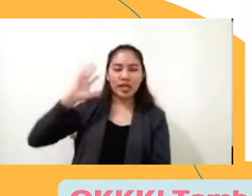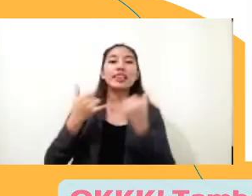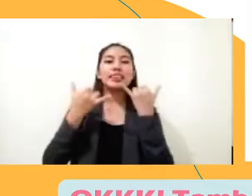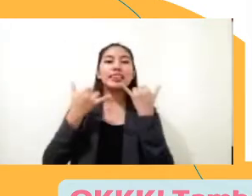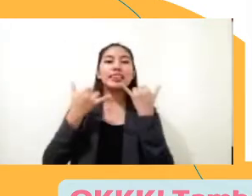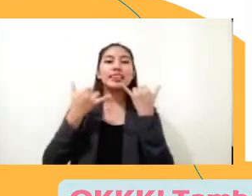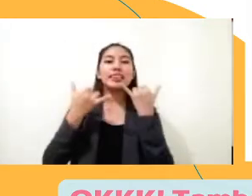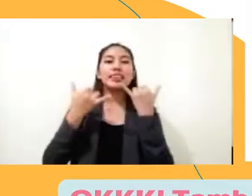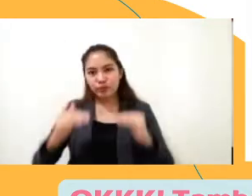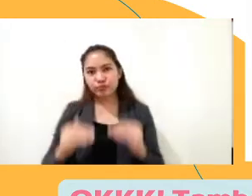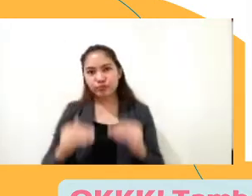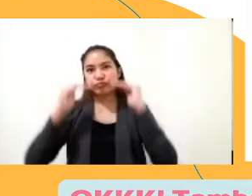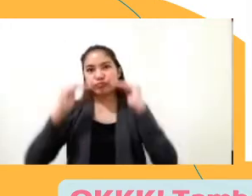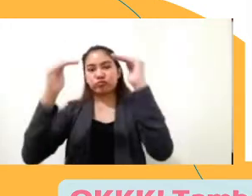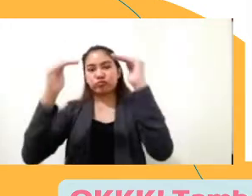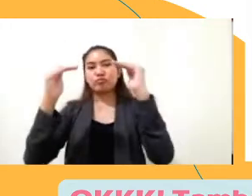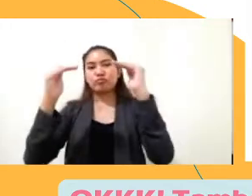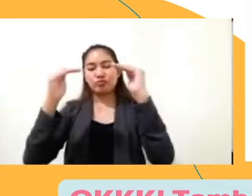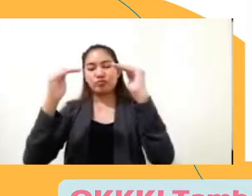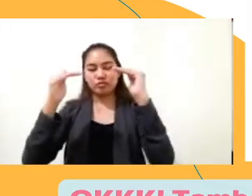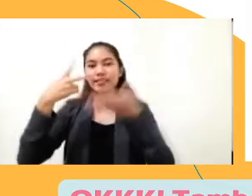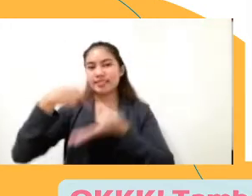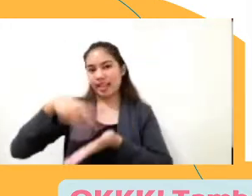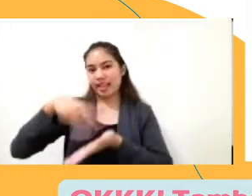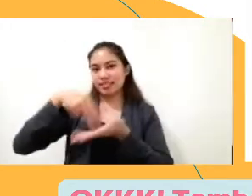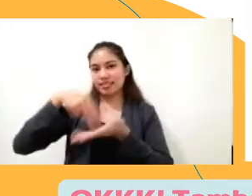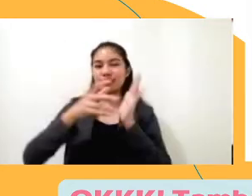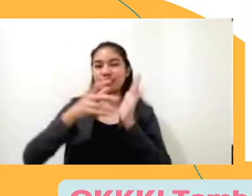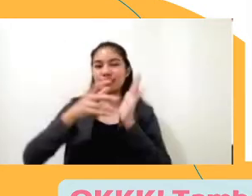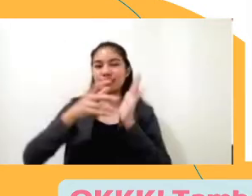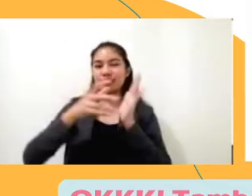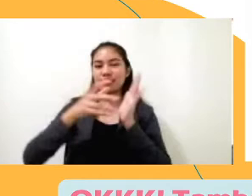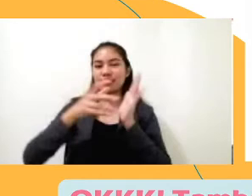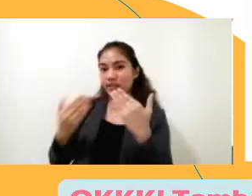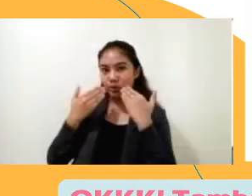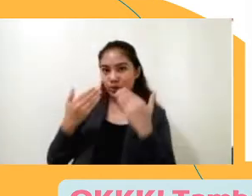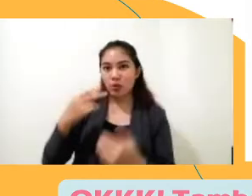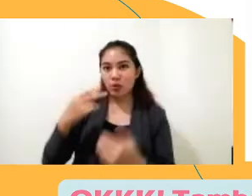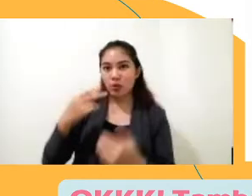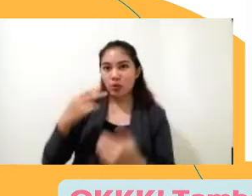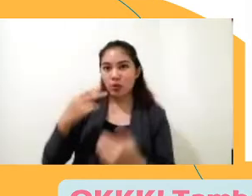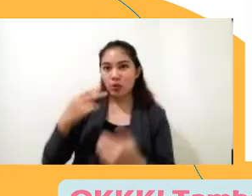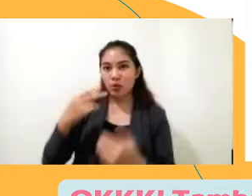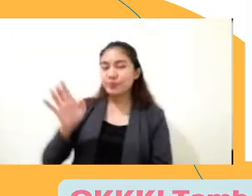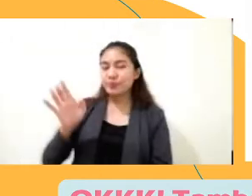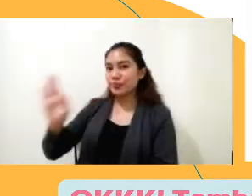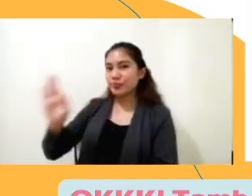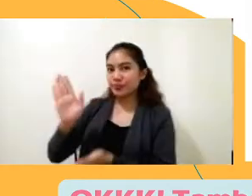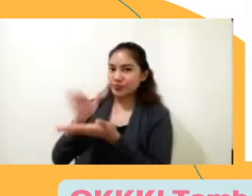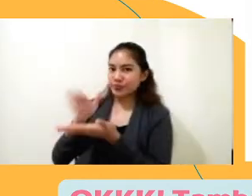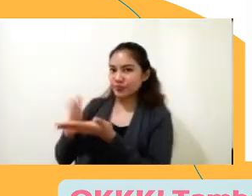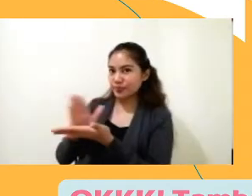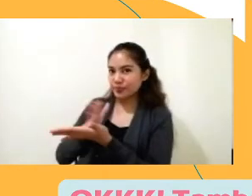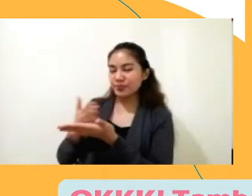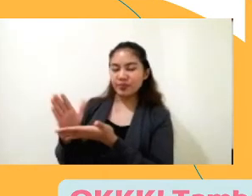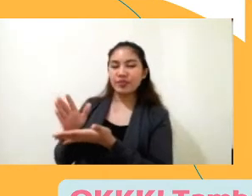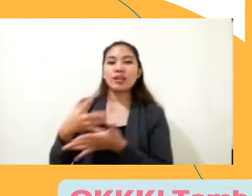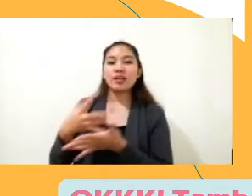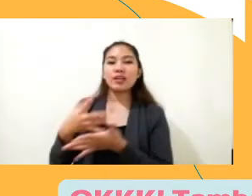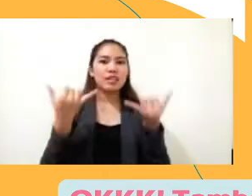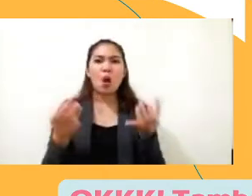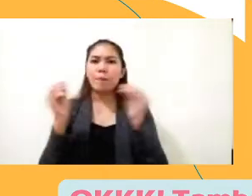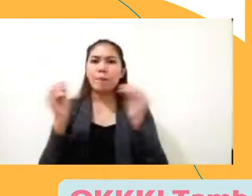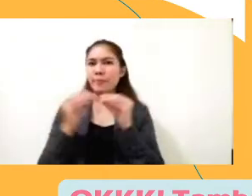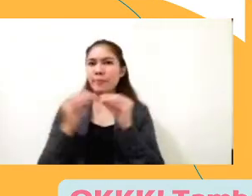yung ating dance game. So maraming salamat po, Ate Kare, sa inyong sharing. At para din palalimin pa yung